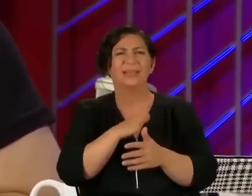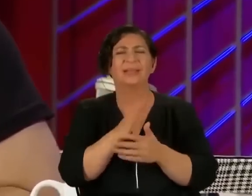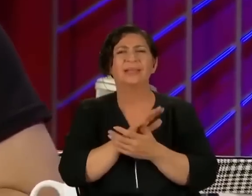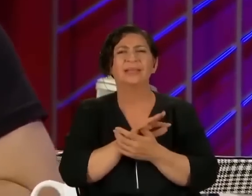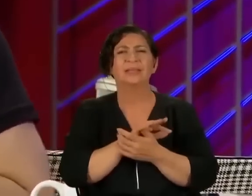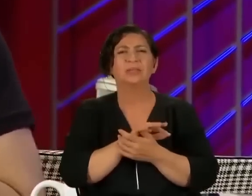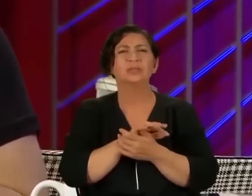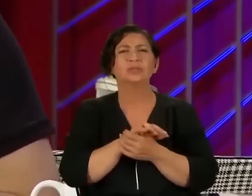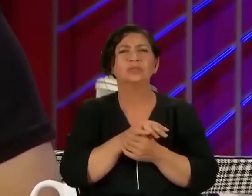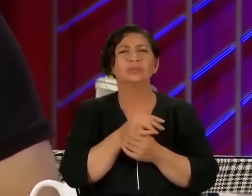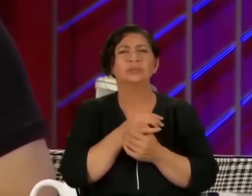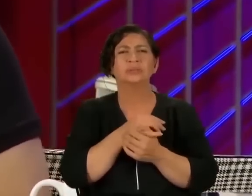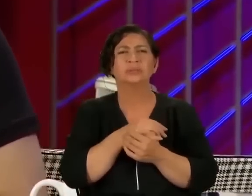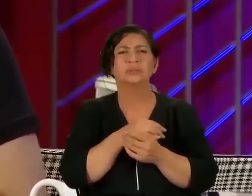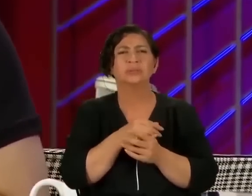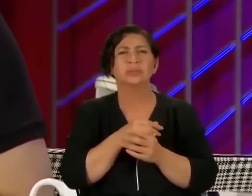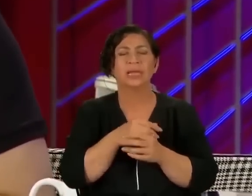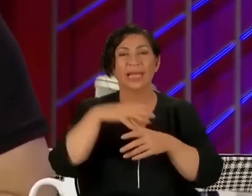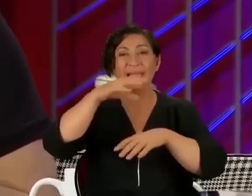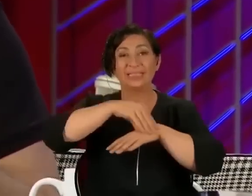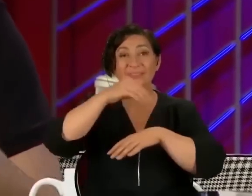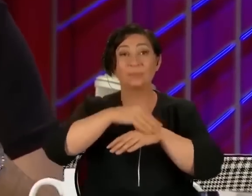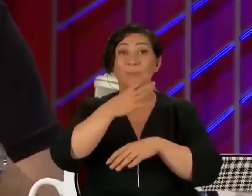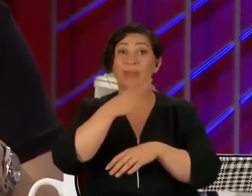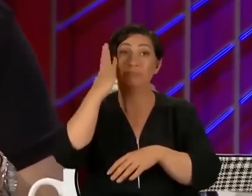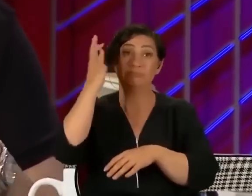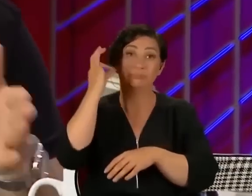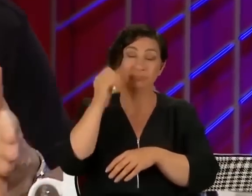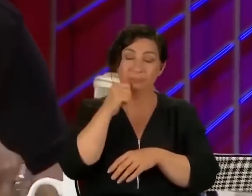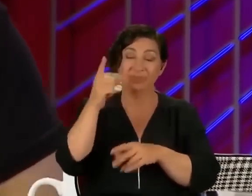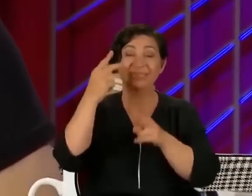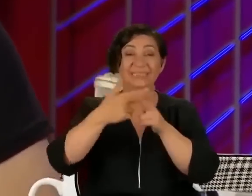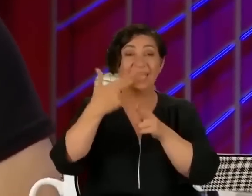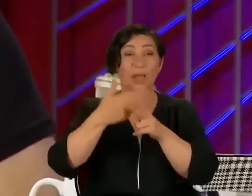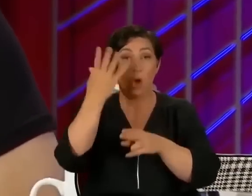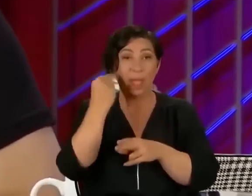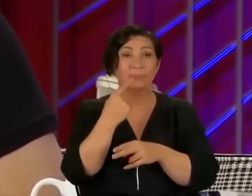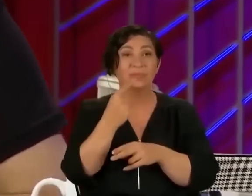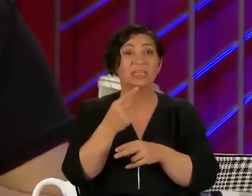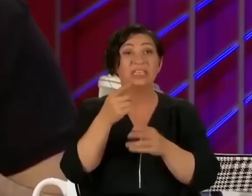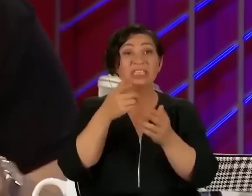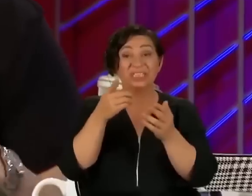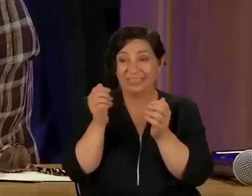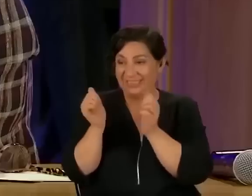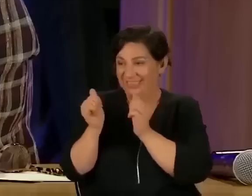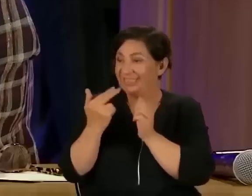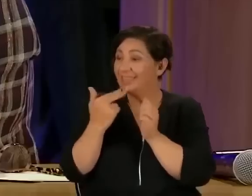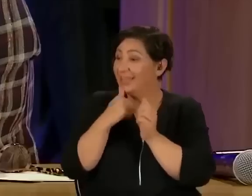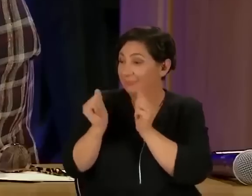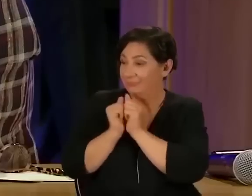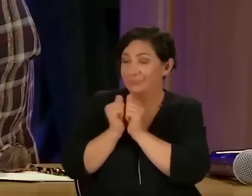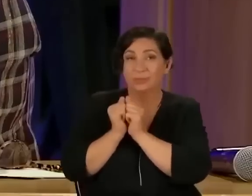anlattı. Şöyle bir şey öğrendim dedi. İsviçreli bilim adamlarının şöyle bir deneyini öğrendim dedi. Çiftlerin,